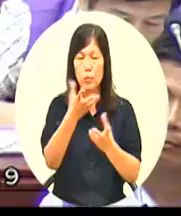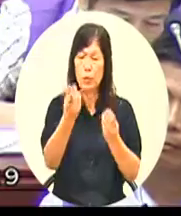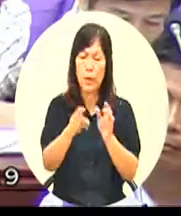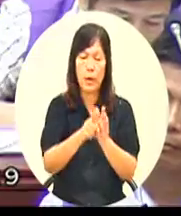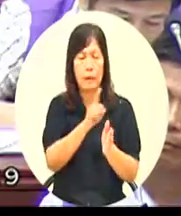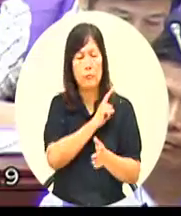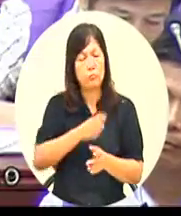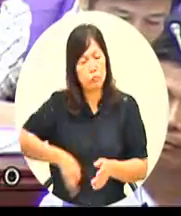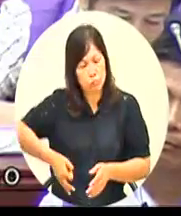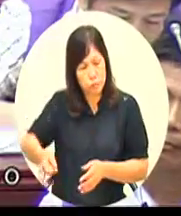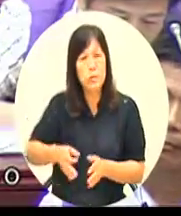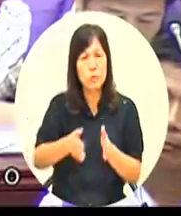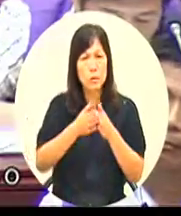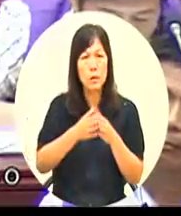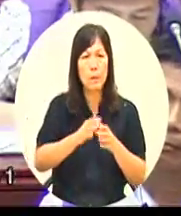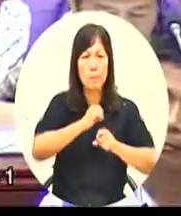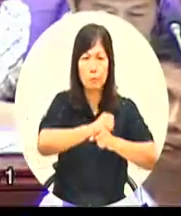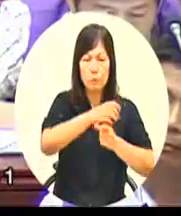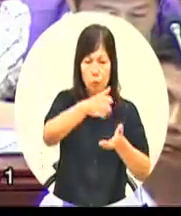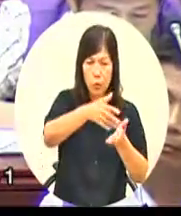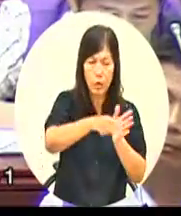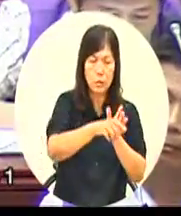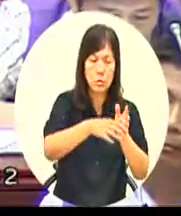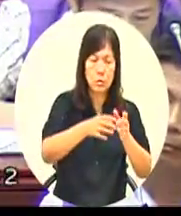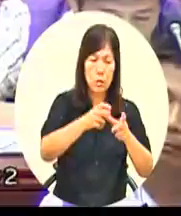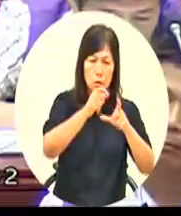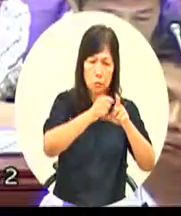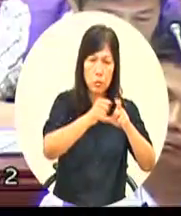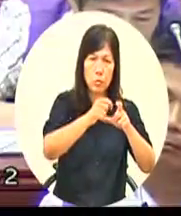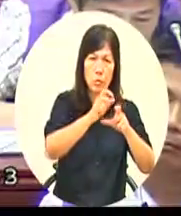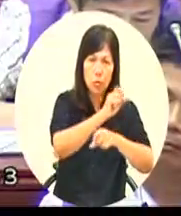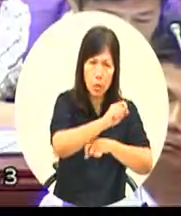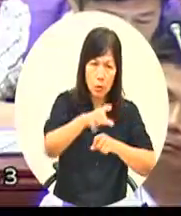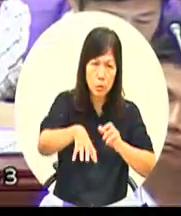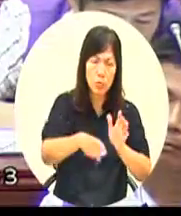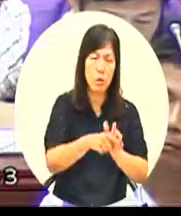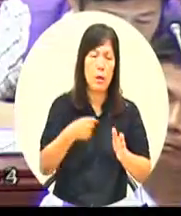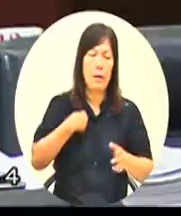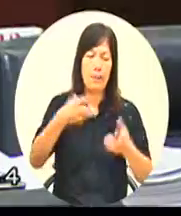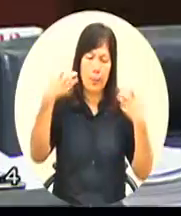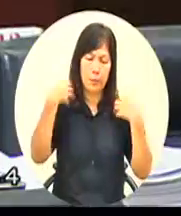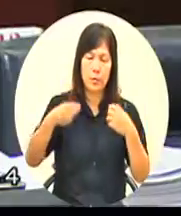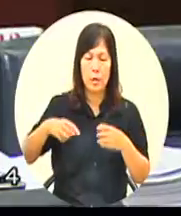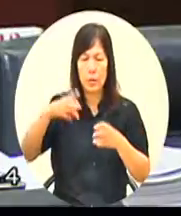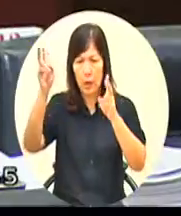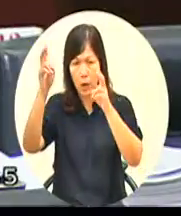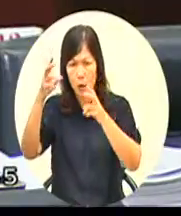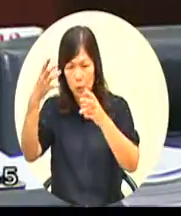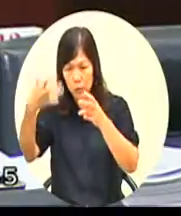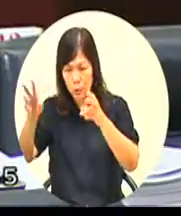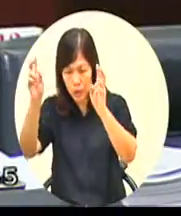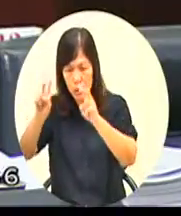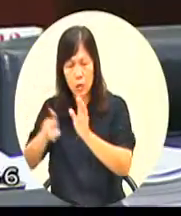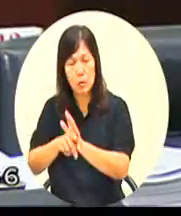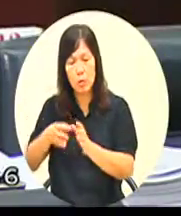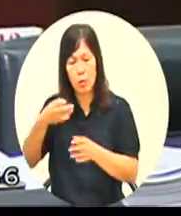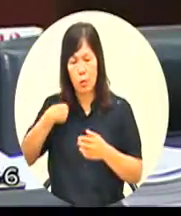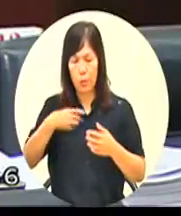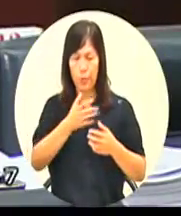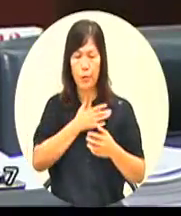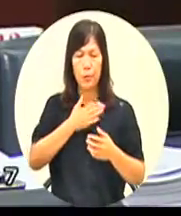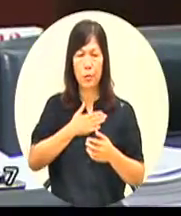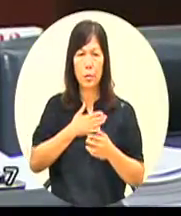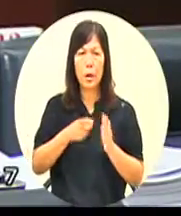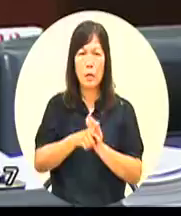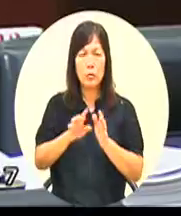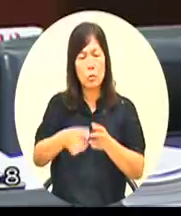给他们，就是说清洁费呢，就是区公所来支付，水电费是我们来处理。 没有啊， 这个我再去了解一下。 所以你是不是要去了解？因为